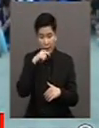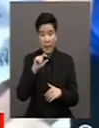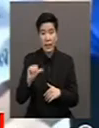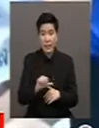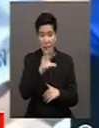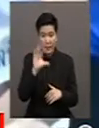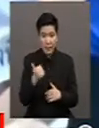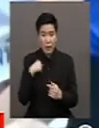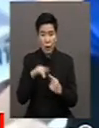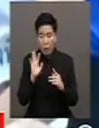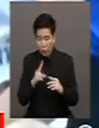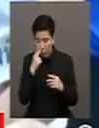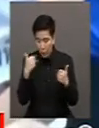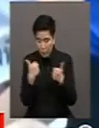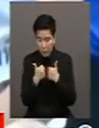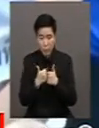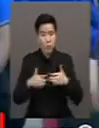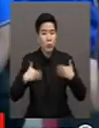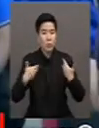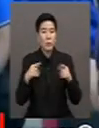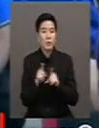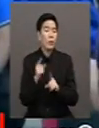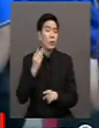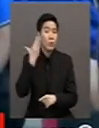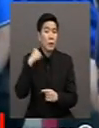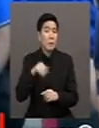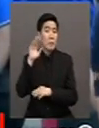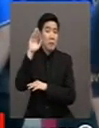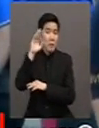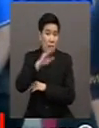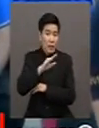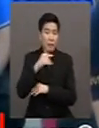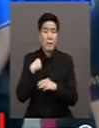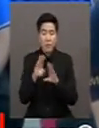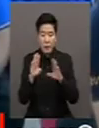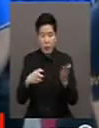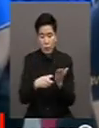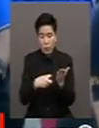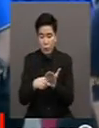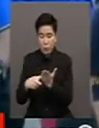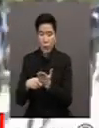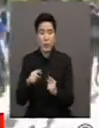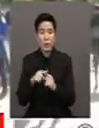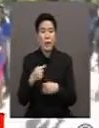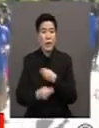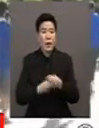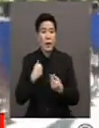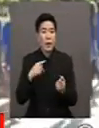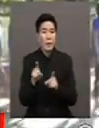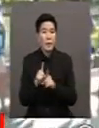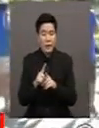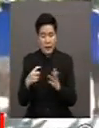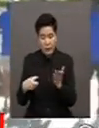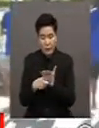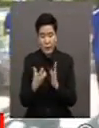อยเดินทางเข้ามาชมเกมการแข่งขันอย่างคึกคักเหมือนเดิมที่ผ่านมาช่วงบ่ายนะครับมีการเปิดจำหน่ายตั๋วจากไทยทิกเก็ตเมเจอร์ที่เหลือ